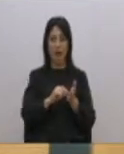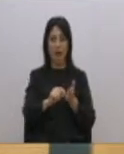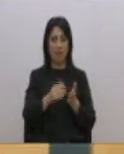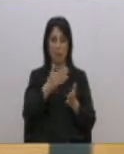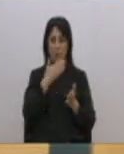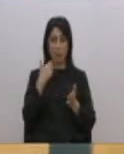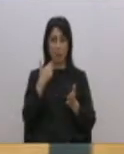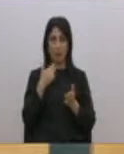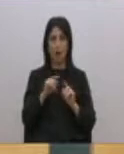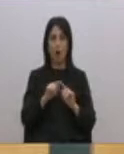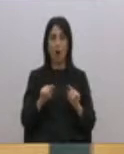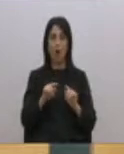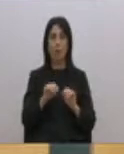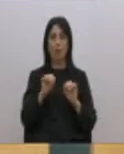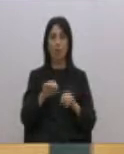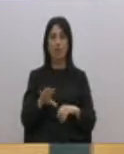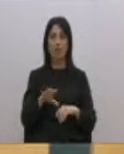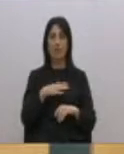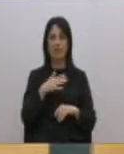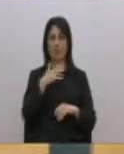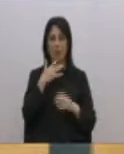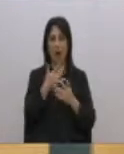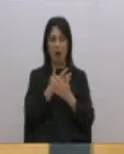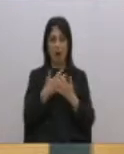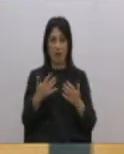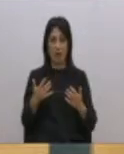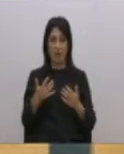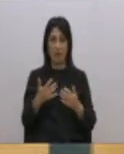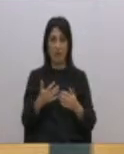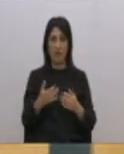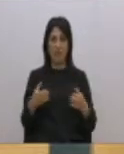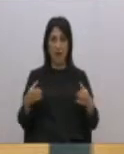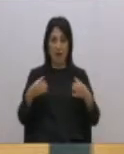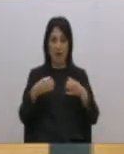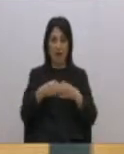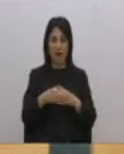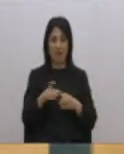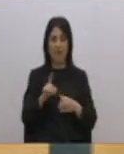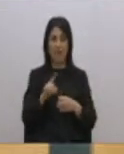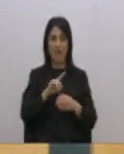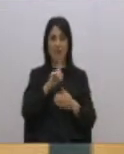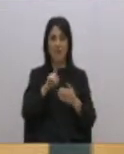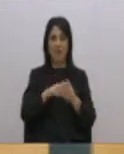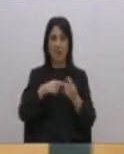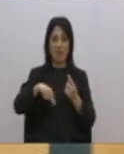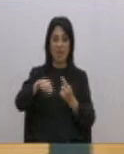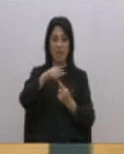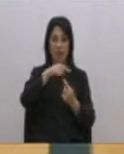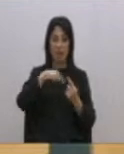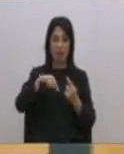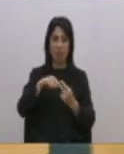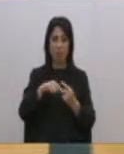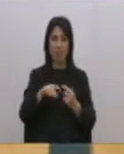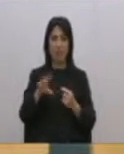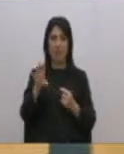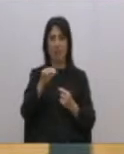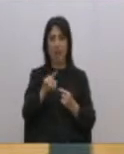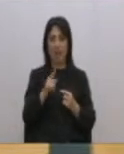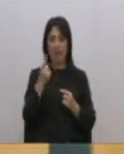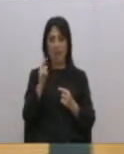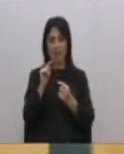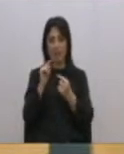argațnia. Opoziția șeleva iqos mraval perovani. Გაერთიანდეს რაღაცა საკითხის გარშემო, თქვა ყველა ერთის